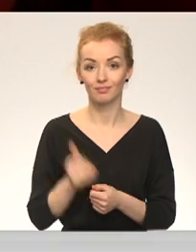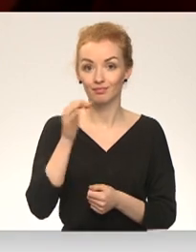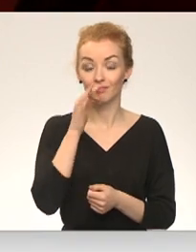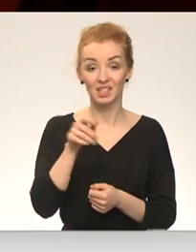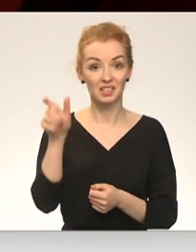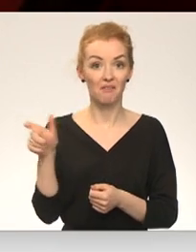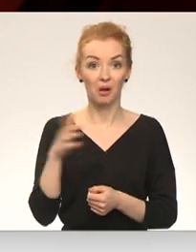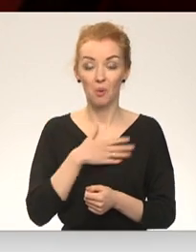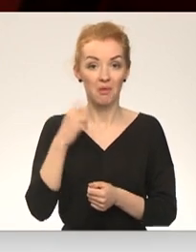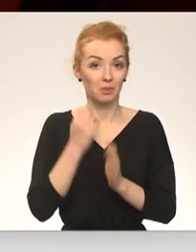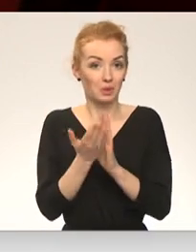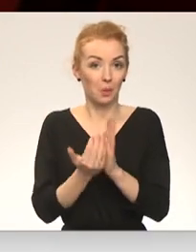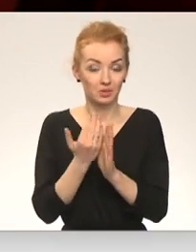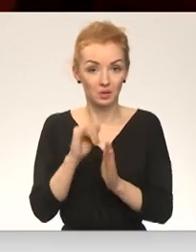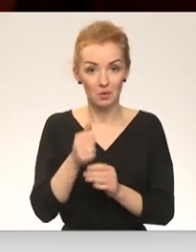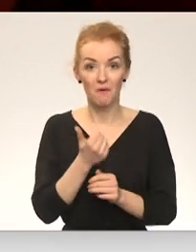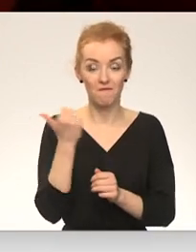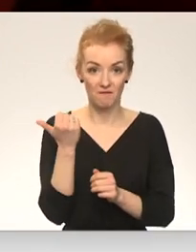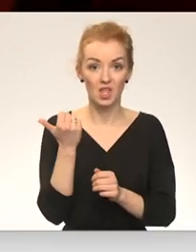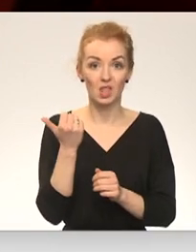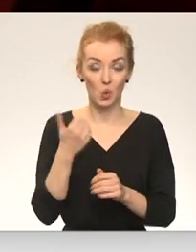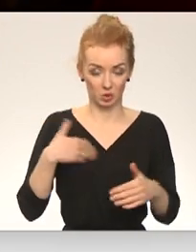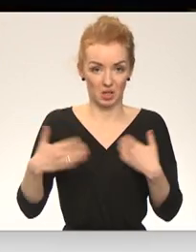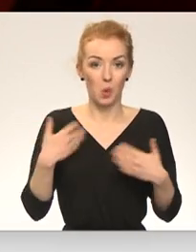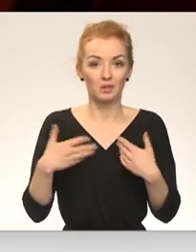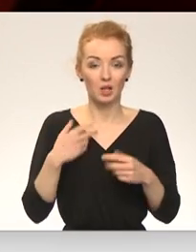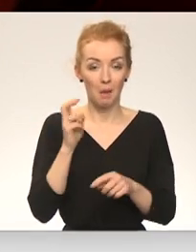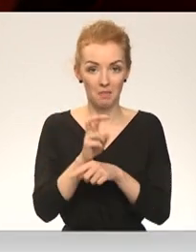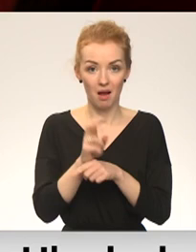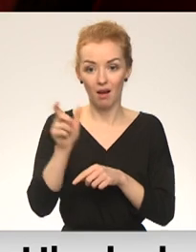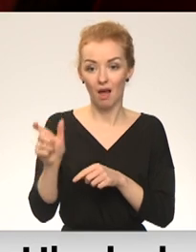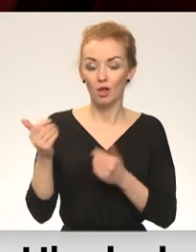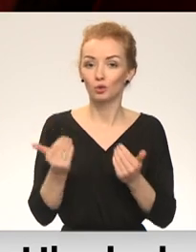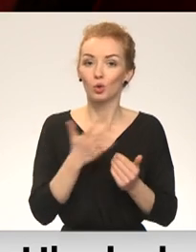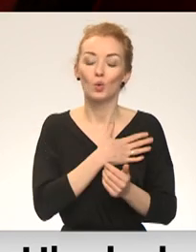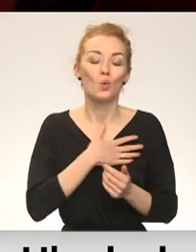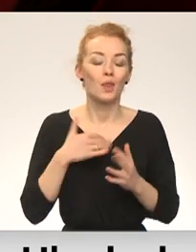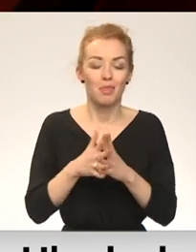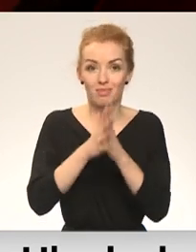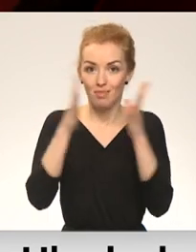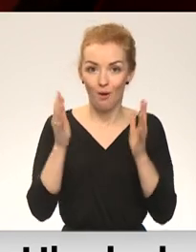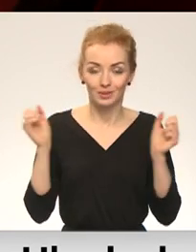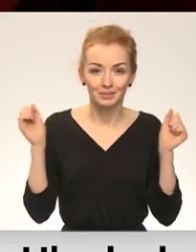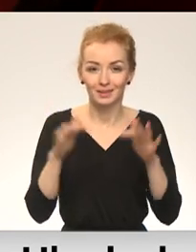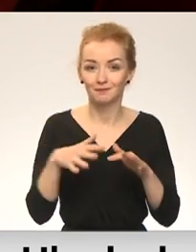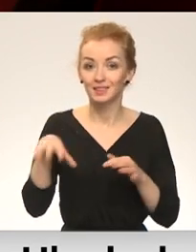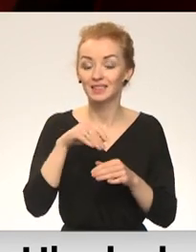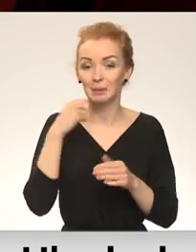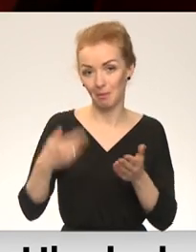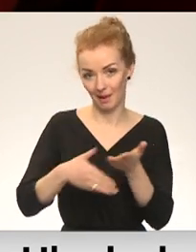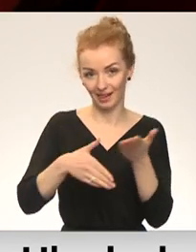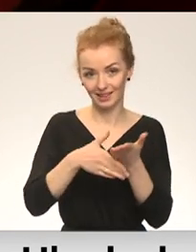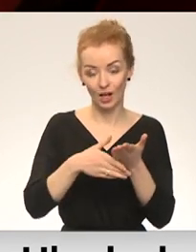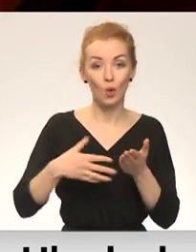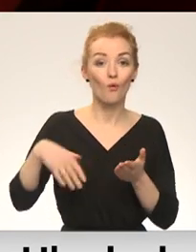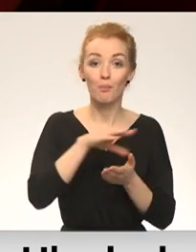Cilvēki ir ļoti atsaucīgi, jo viņus notiekošais uztrauc. Apmeklētāji šodien ir ļoti daudz, visi grib palīdzēt. Jebkurš no